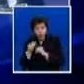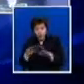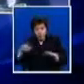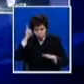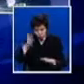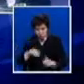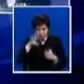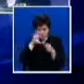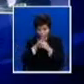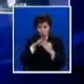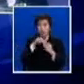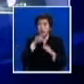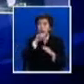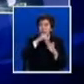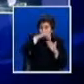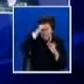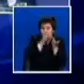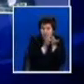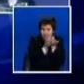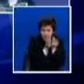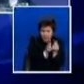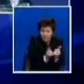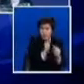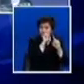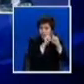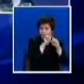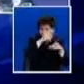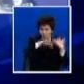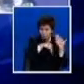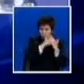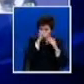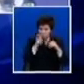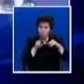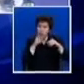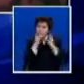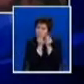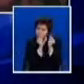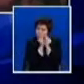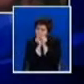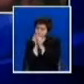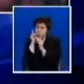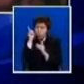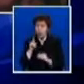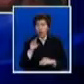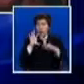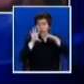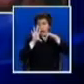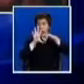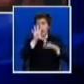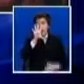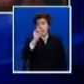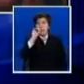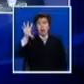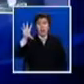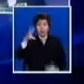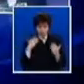นะครับของวิชาความรู้ได้แล้วก็เราตั้งเป้าไว้ว่าค่าเฉลี่ยโดยรวมจะต้องขึ้นมาอยู่ที่ประมาณร้อยละ 55นะครับซึ่งปัจจุบัน